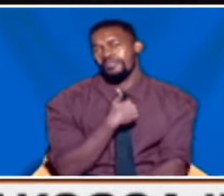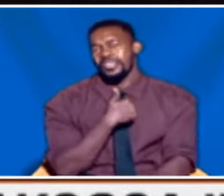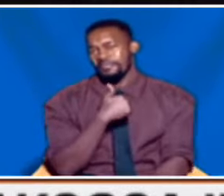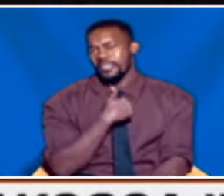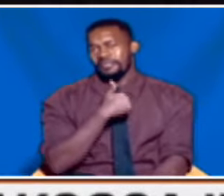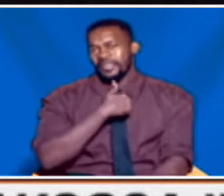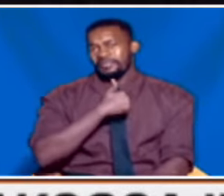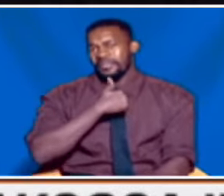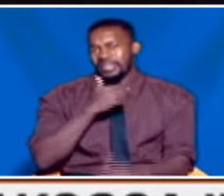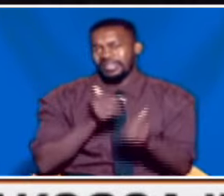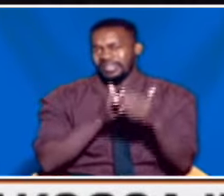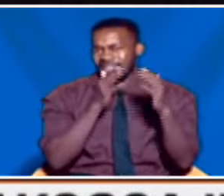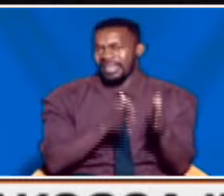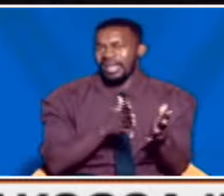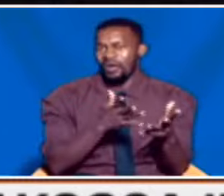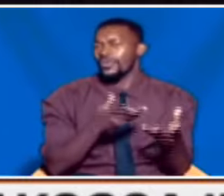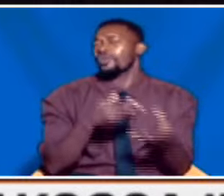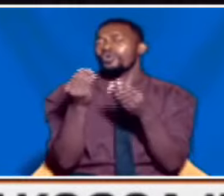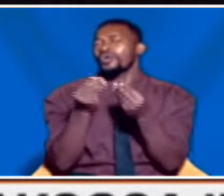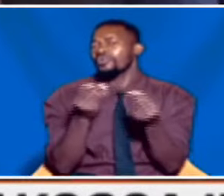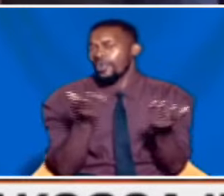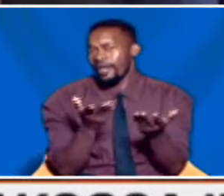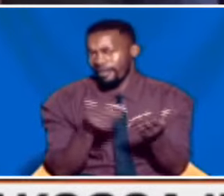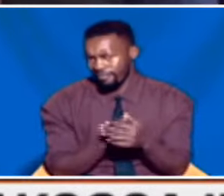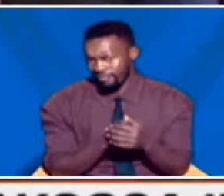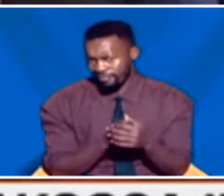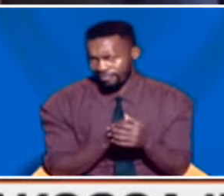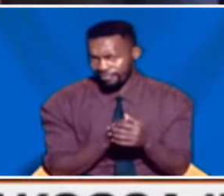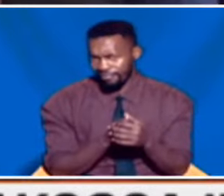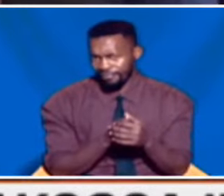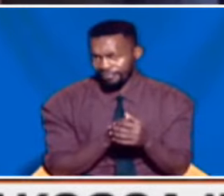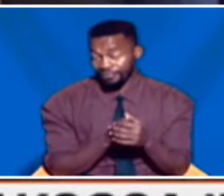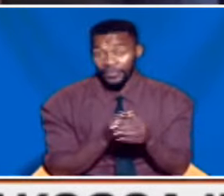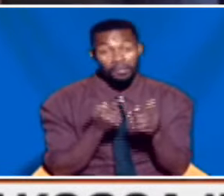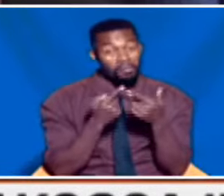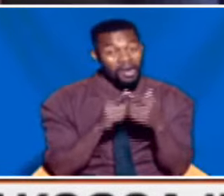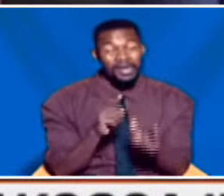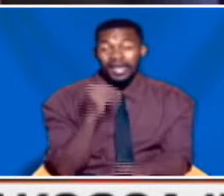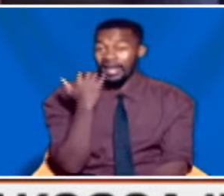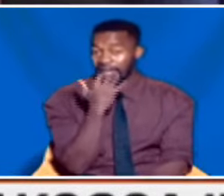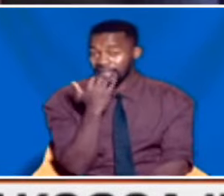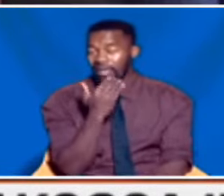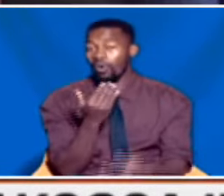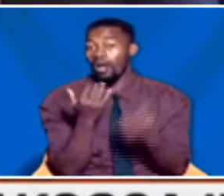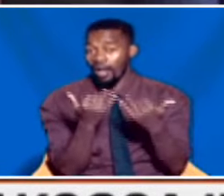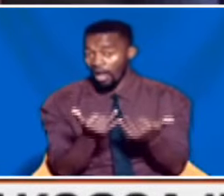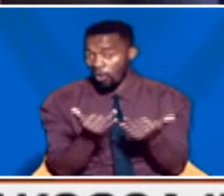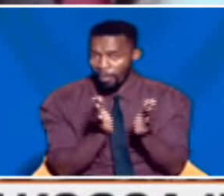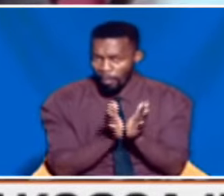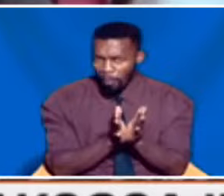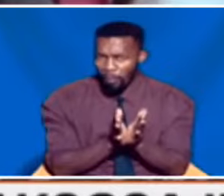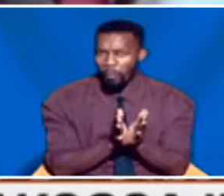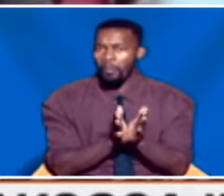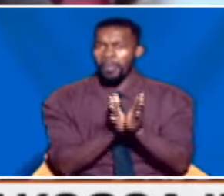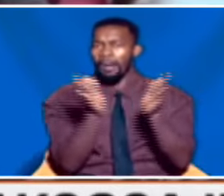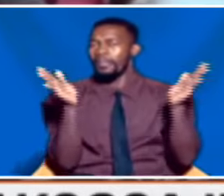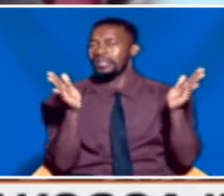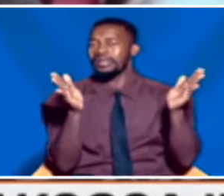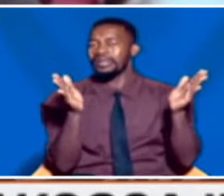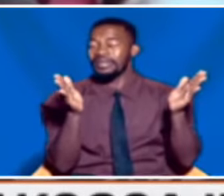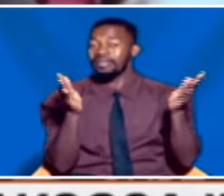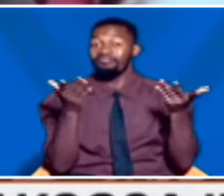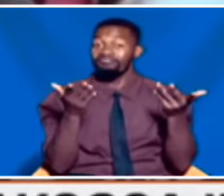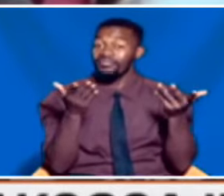kiongozi. Wewe unatuongoza, utuongoze kwenda wapi? Hata hivyo, Gachagua amejitokeza na kutoa changamoto kwa wote wanaompinga,